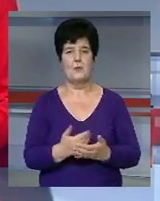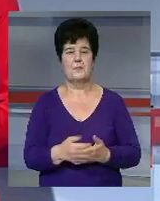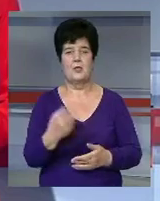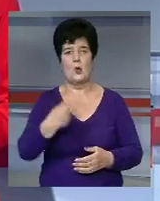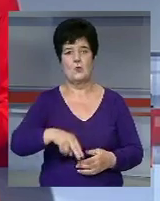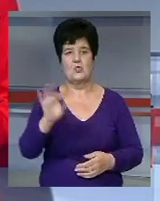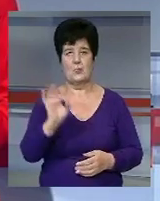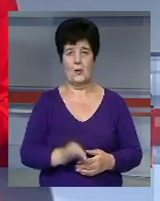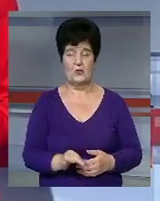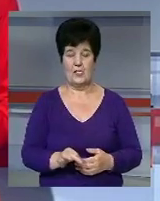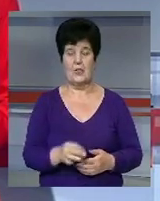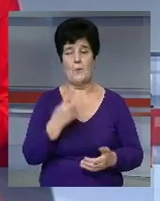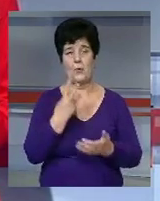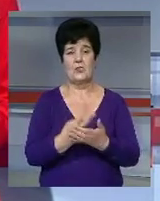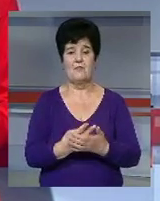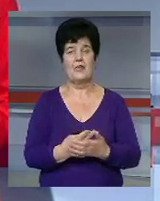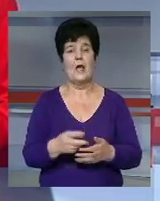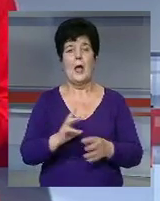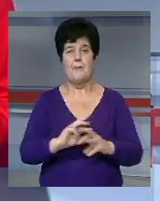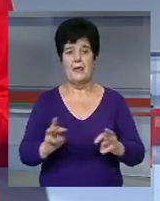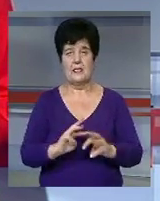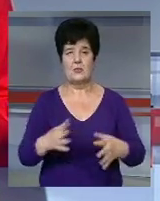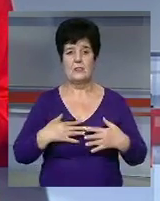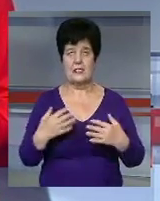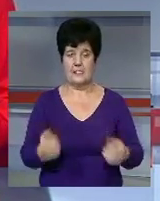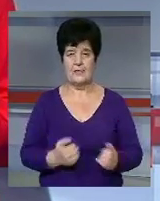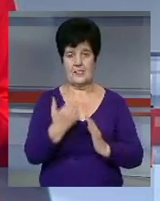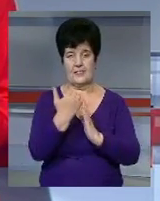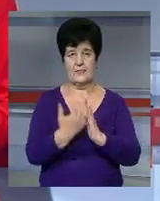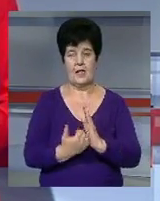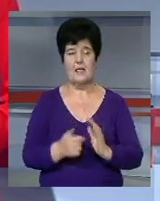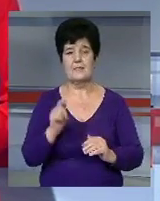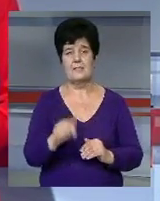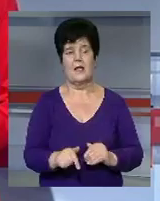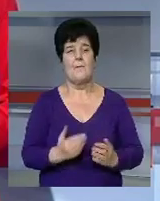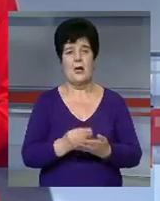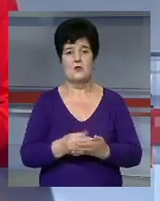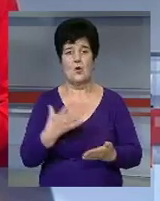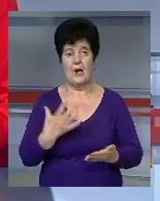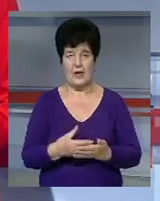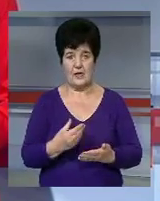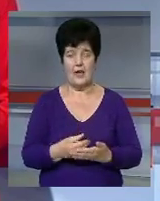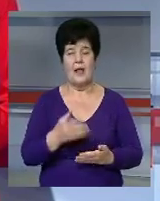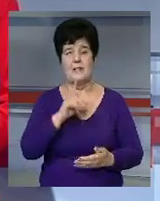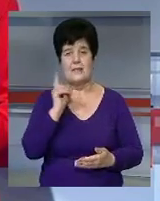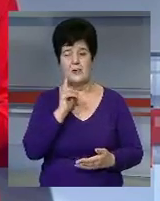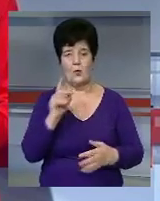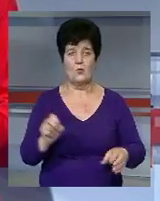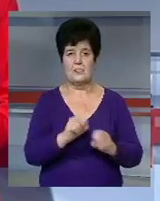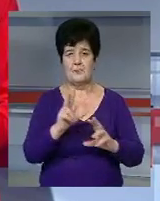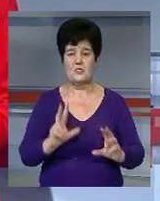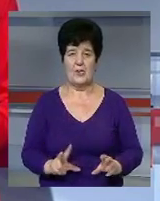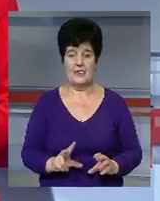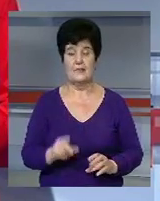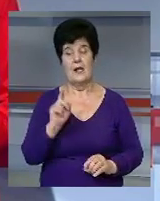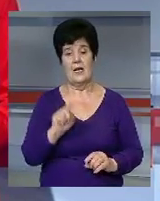20%. Potrivit ministrului Sănătății Ruxanda Glavan, accentul va fi pus pe majorarea veniturilor tinerilor specialiști, care au un stagiu